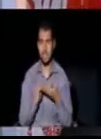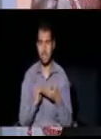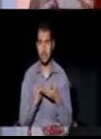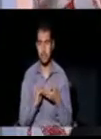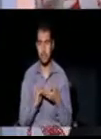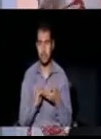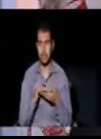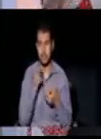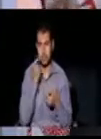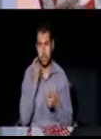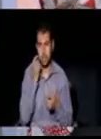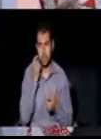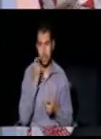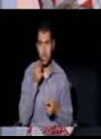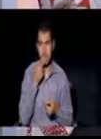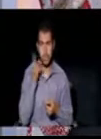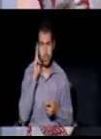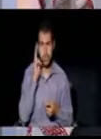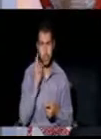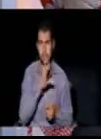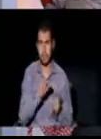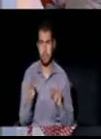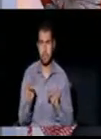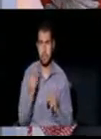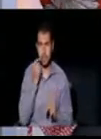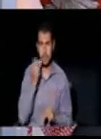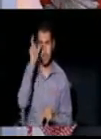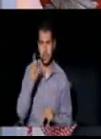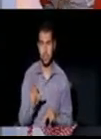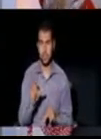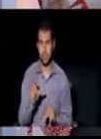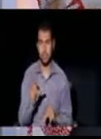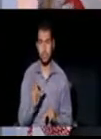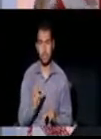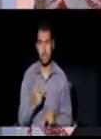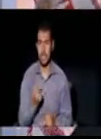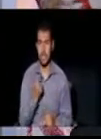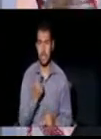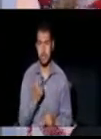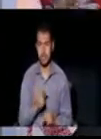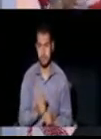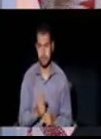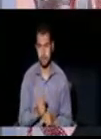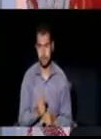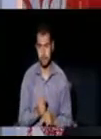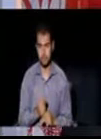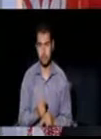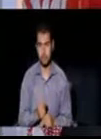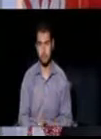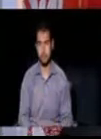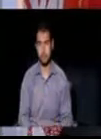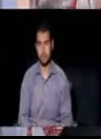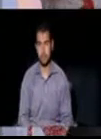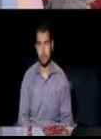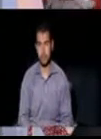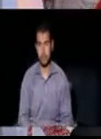العادي بالظبط، بس لازم يبقى في تساوي. هو احنا اسمنا ذوي اعاقه سمعيه، بس انا